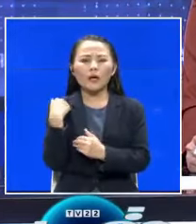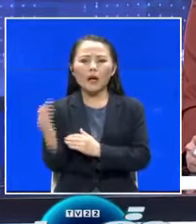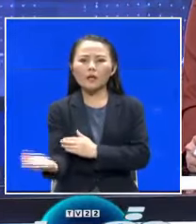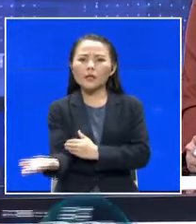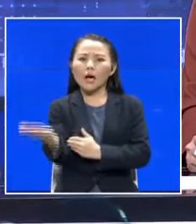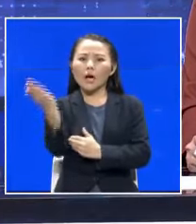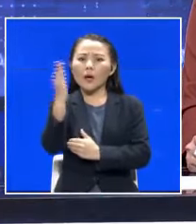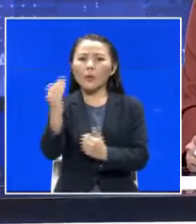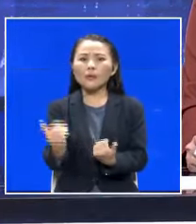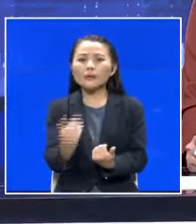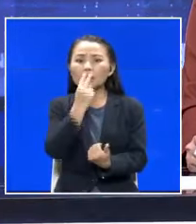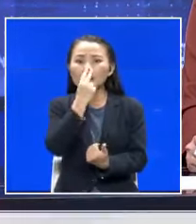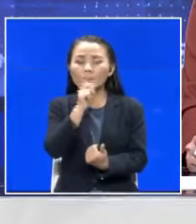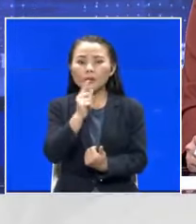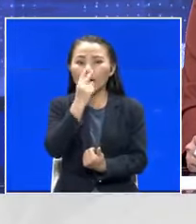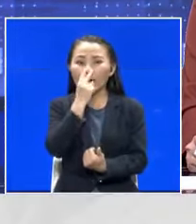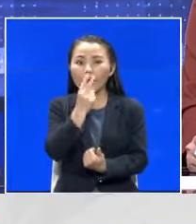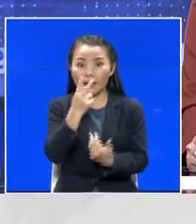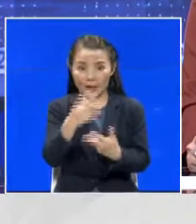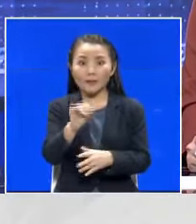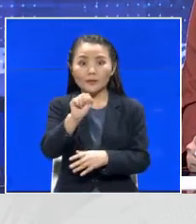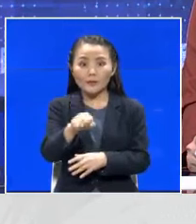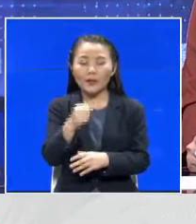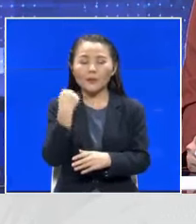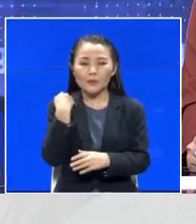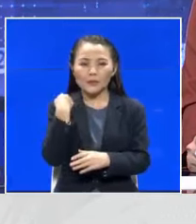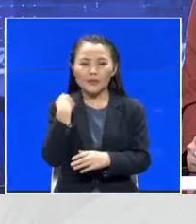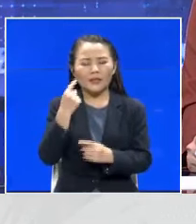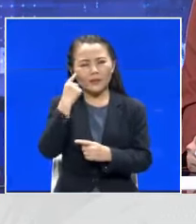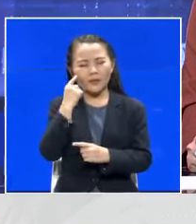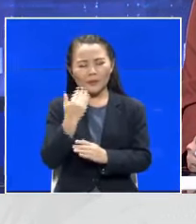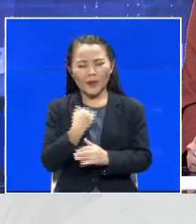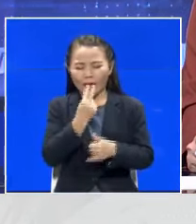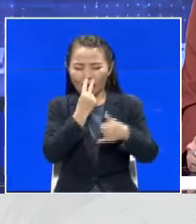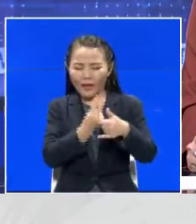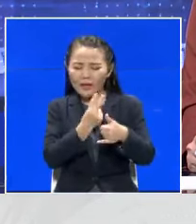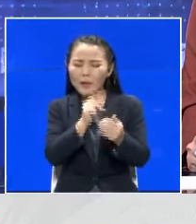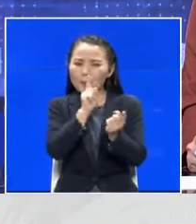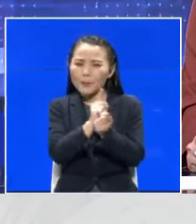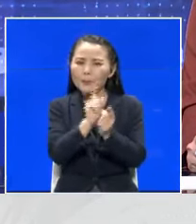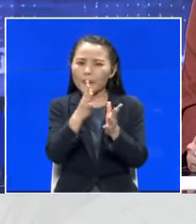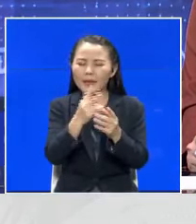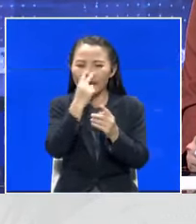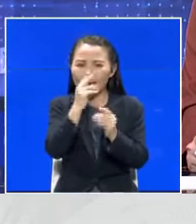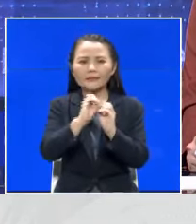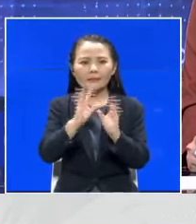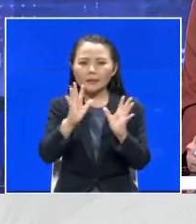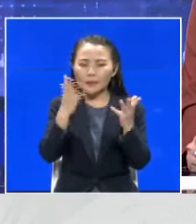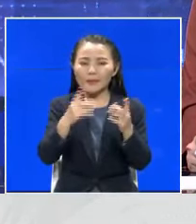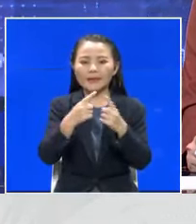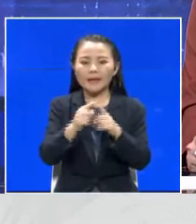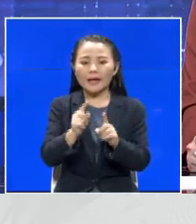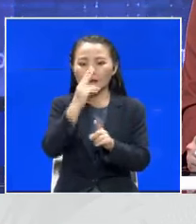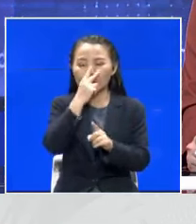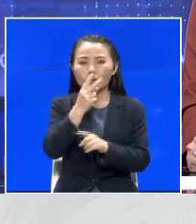คะหลายท่านก็ได้เห็นละถึงแม้จะไม่ได้เห็นแบบตัวเป็นๆที่แบบเห็นชัดเจนนะเห็นผ่าน